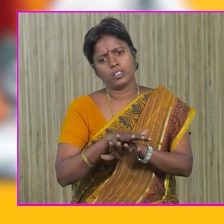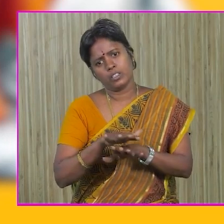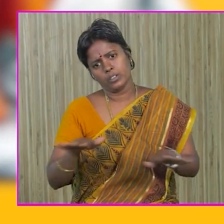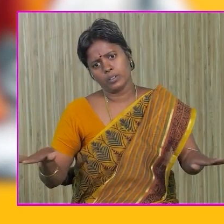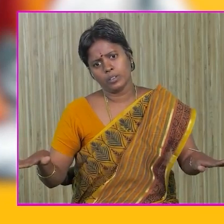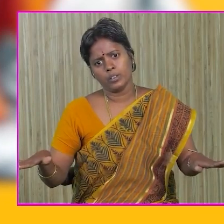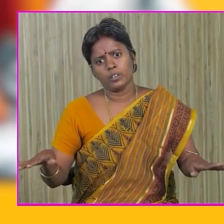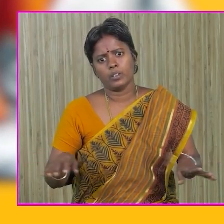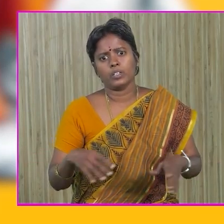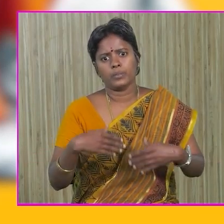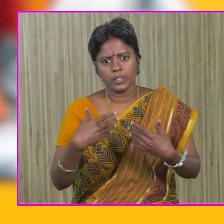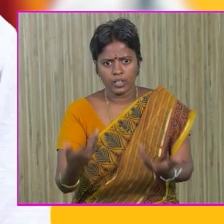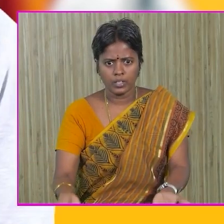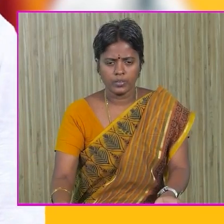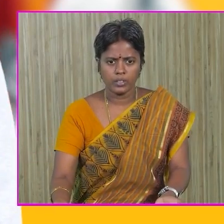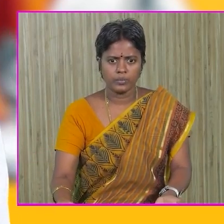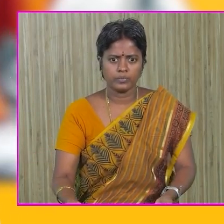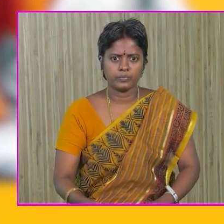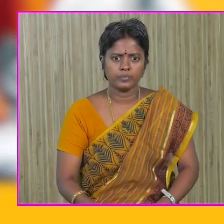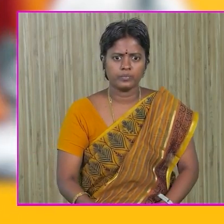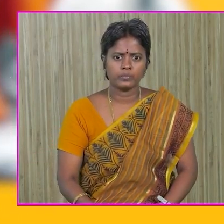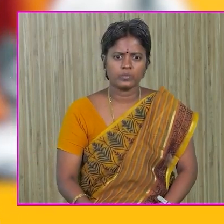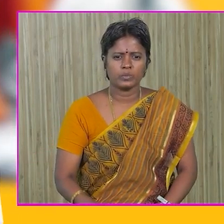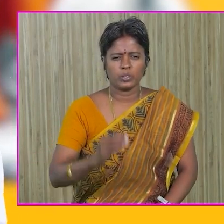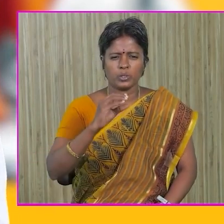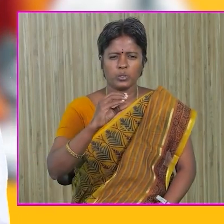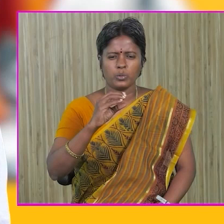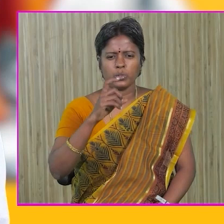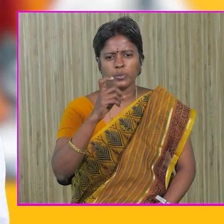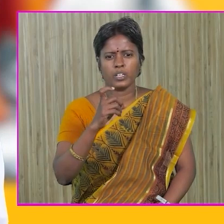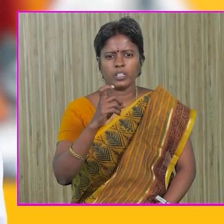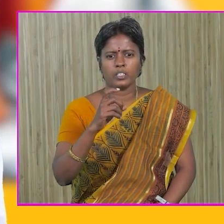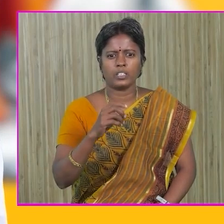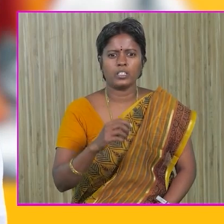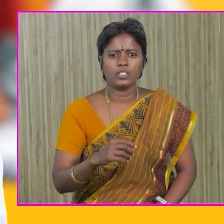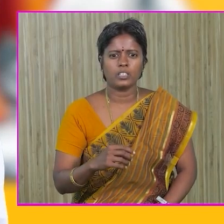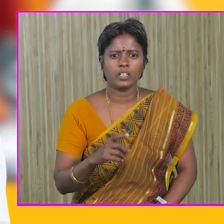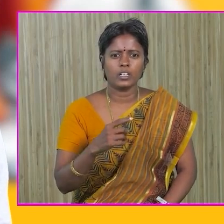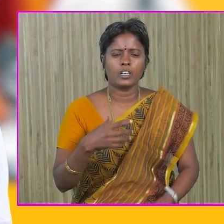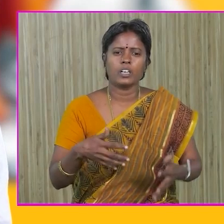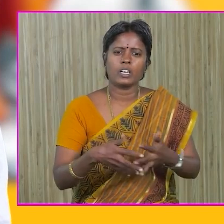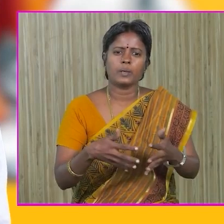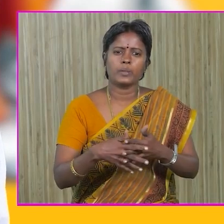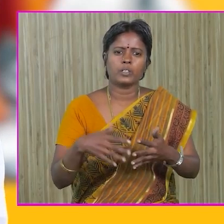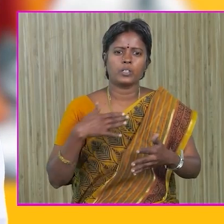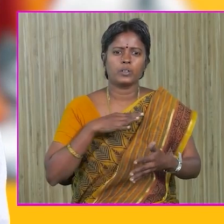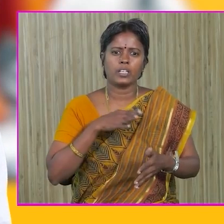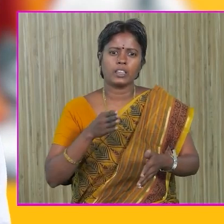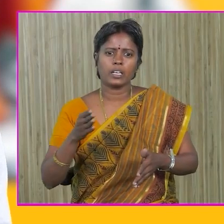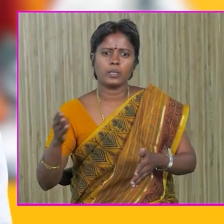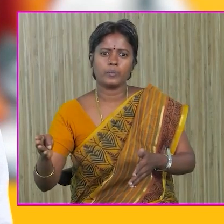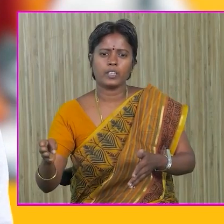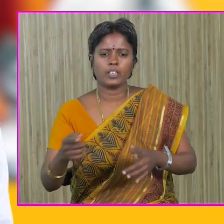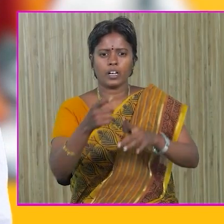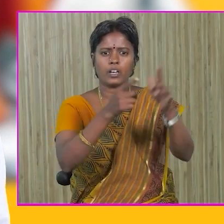அழிந்து வீணாகிவிடும். குருவினாக்கள், நண்பர்களின் இயல்பை எடுத்துக்காட்டும் அளவுகோல்